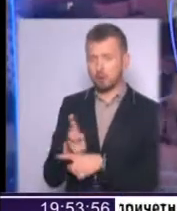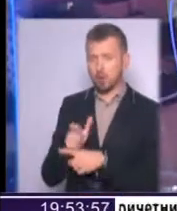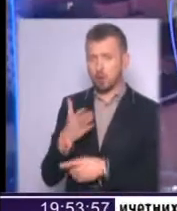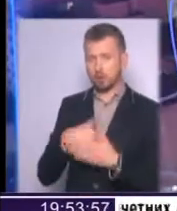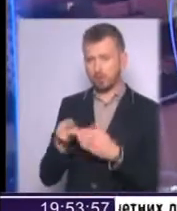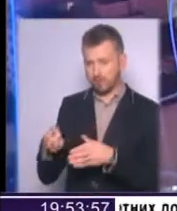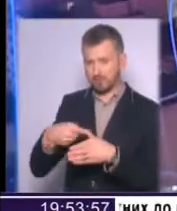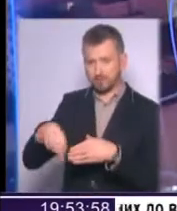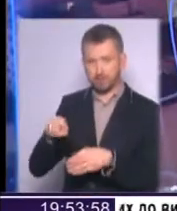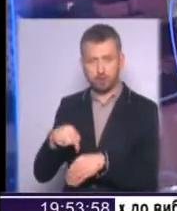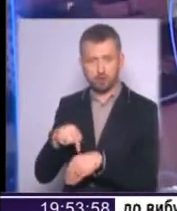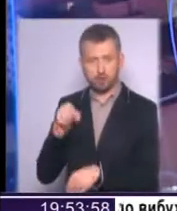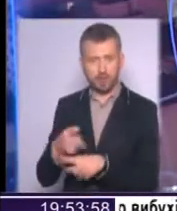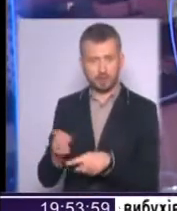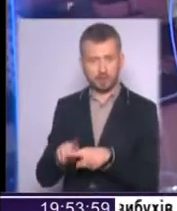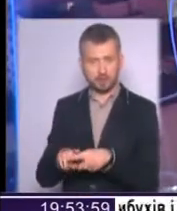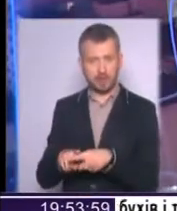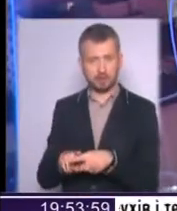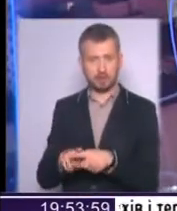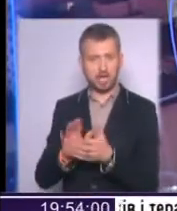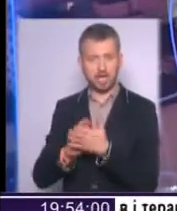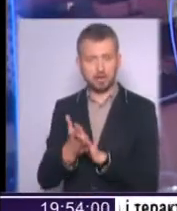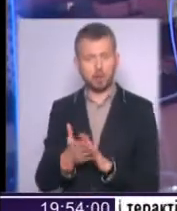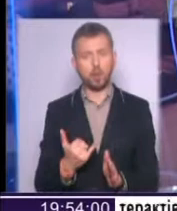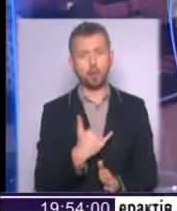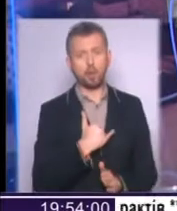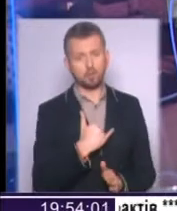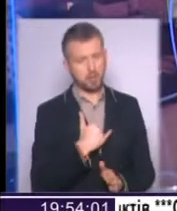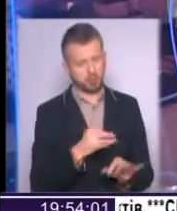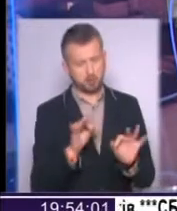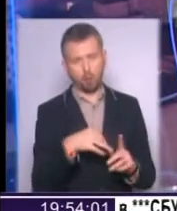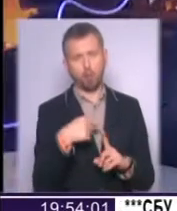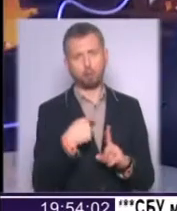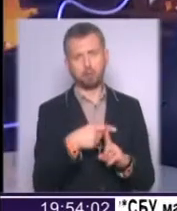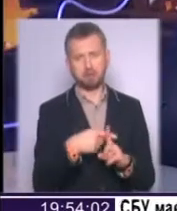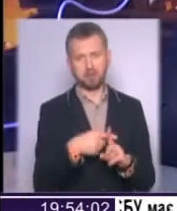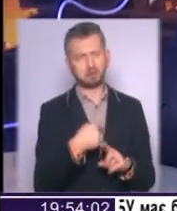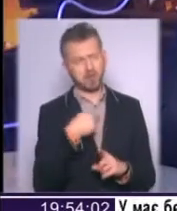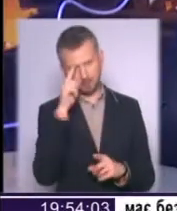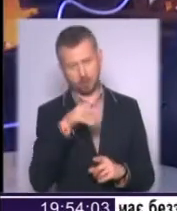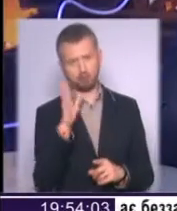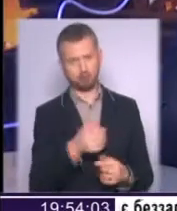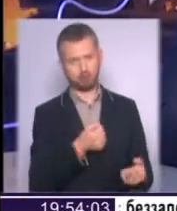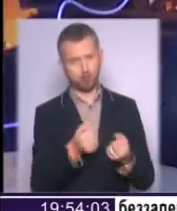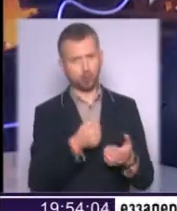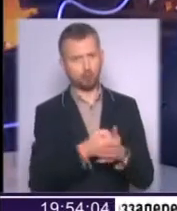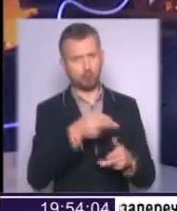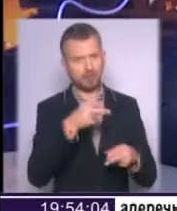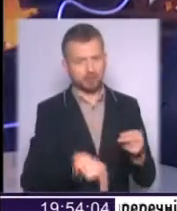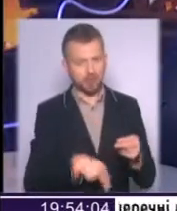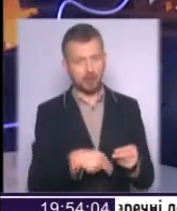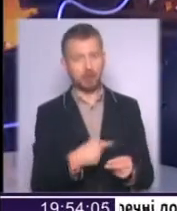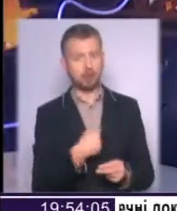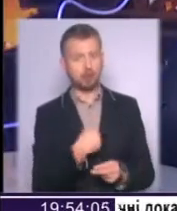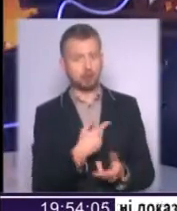всередині, ви ж відчуваєте оцей весь клімат, скажімо так, у мене безумовний оптимізм, тому що я знаю, що я буду боротися до кінця, та їх я багато в Верховній